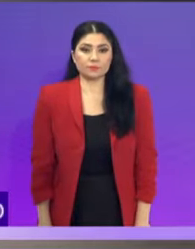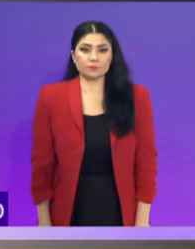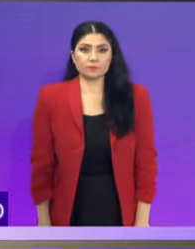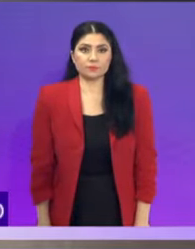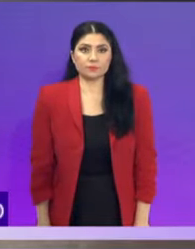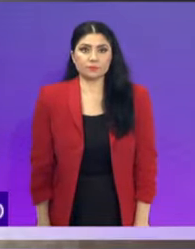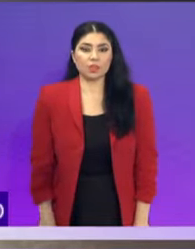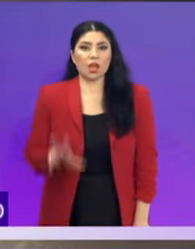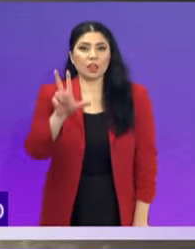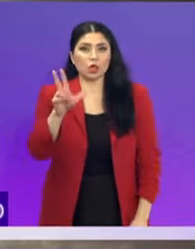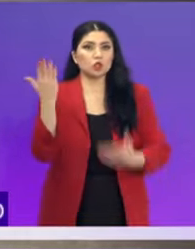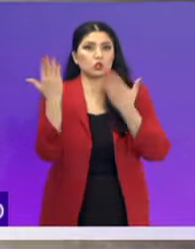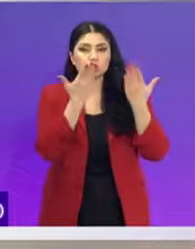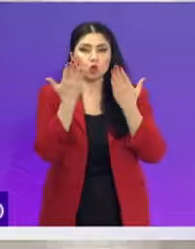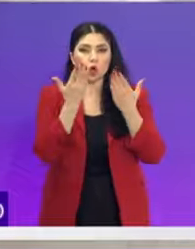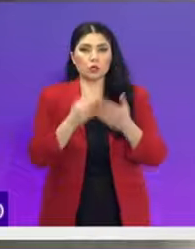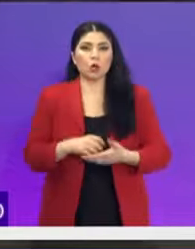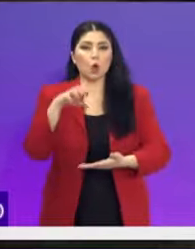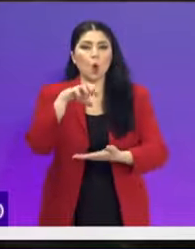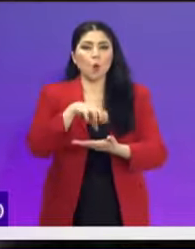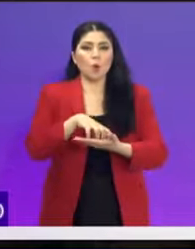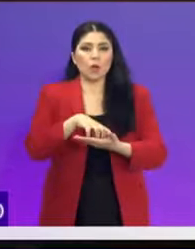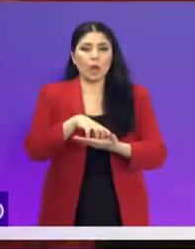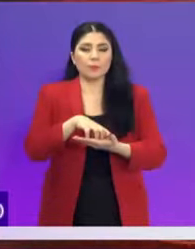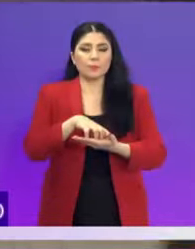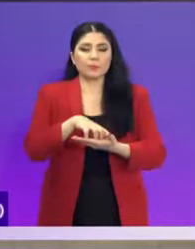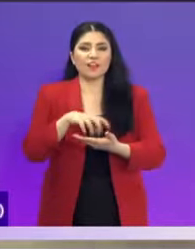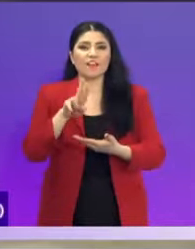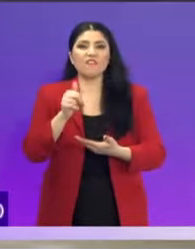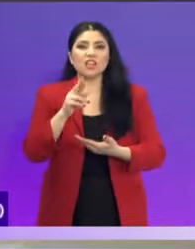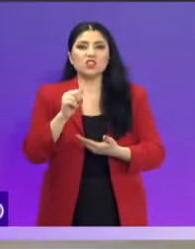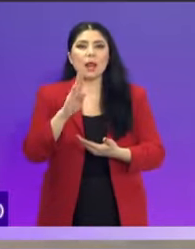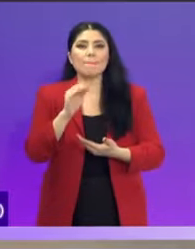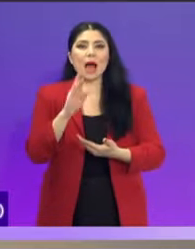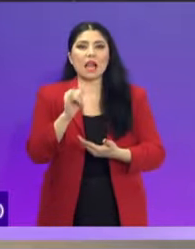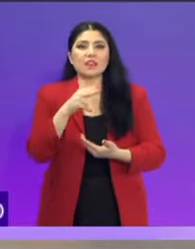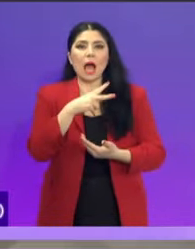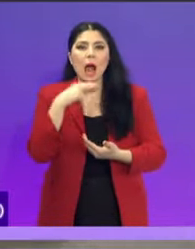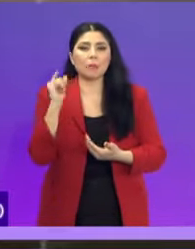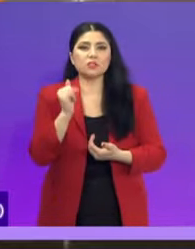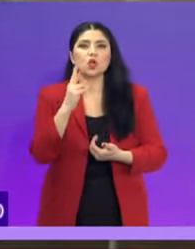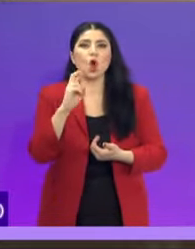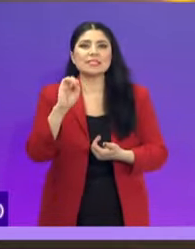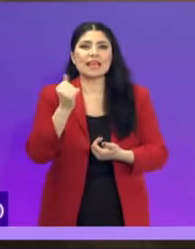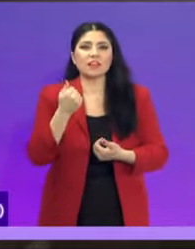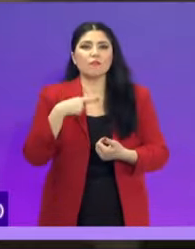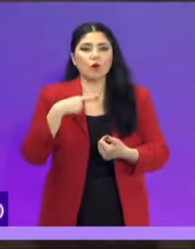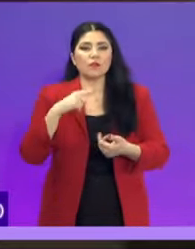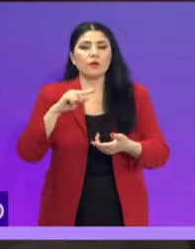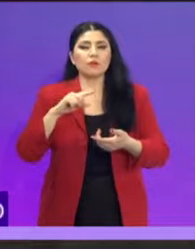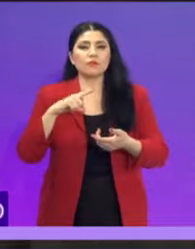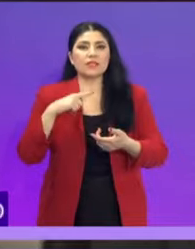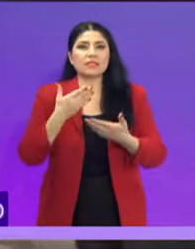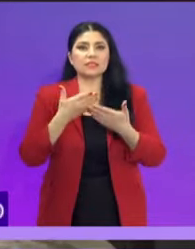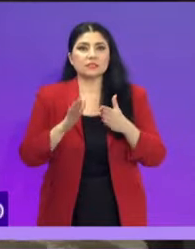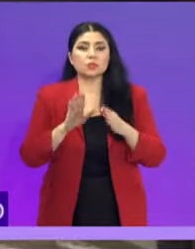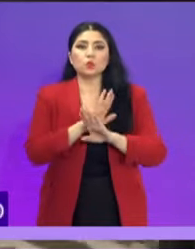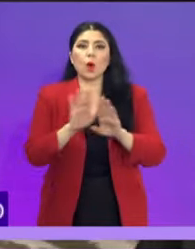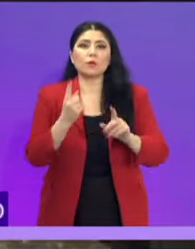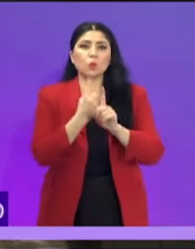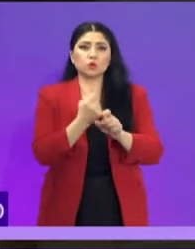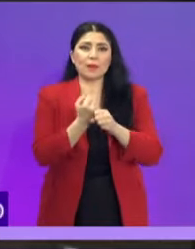Cele 3 școli în comunele Vâlcelele, Balta Albă și Roseti vor funcționa în scenariu